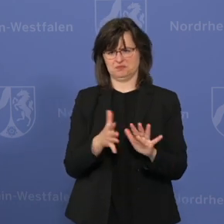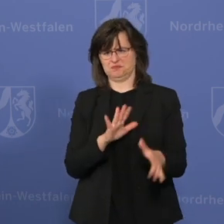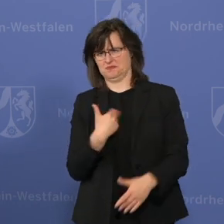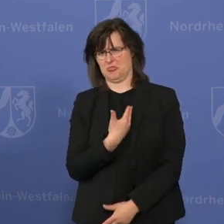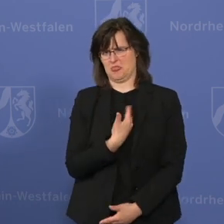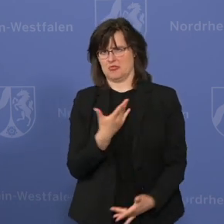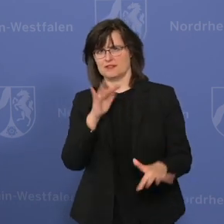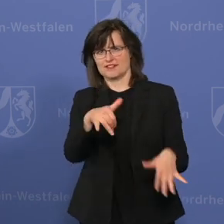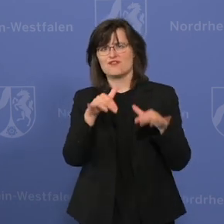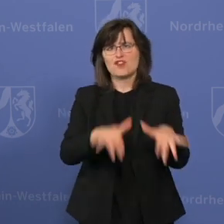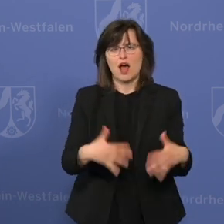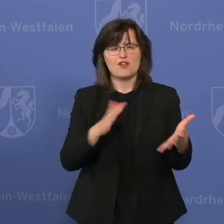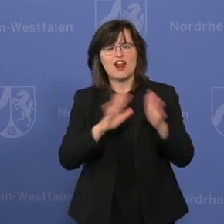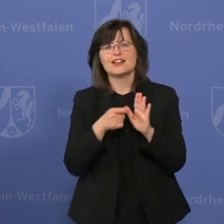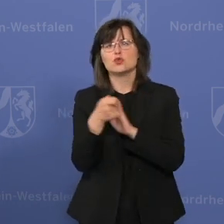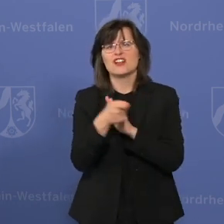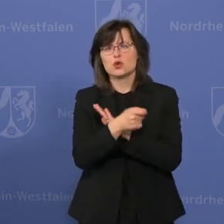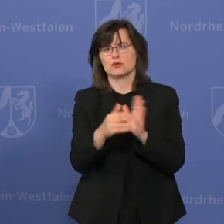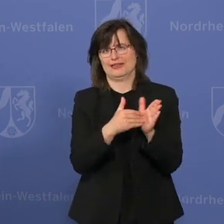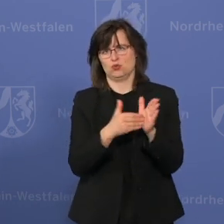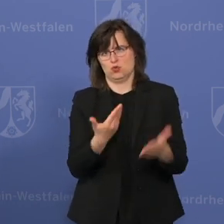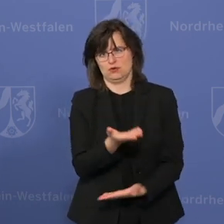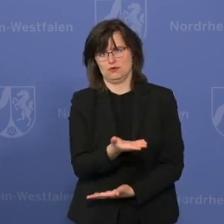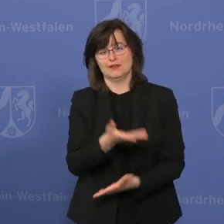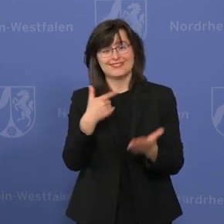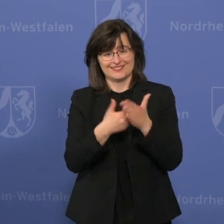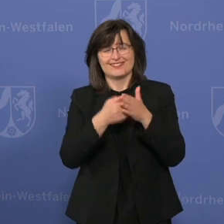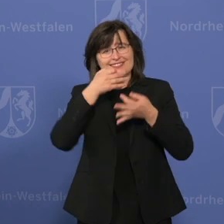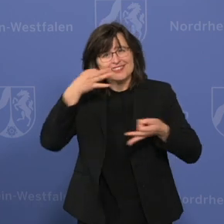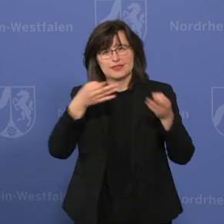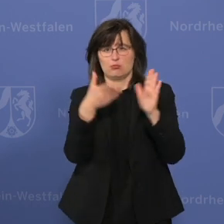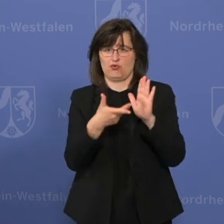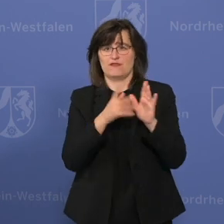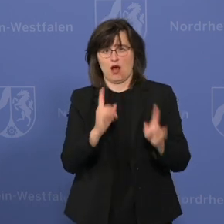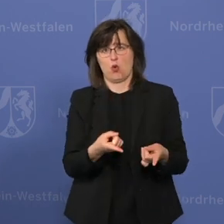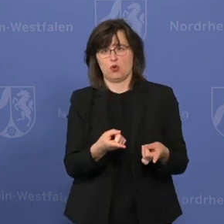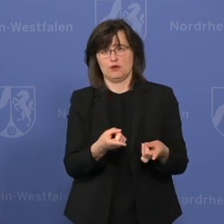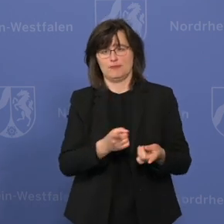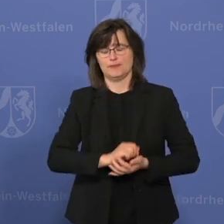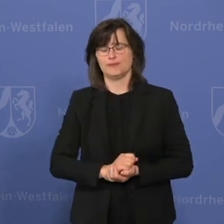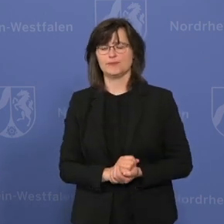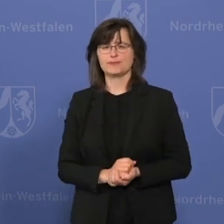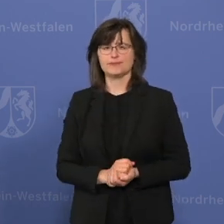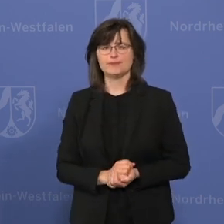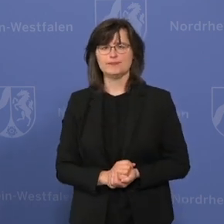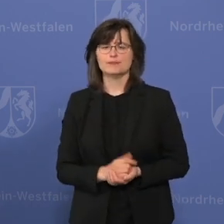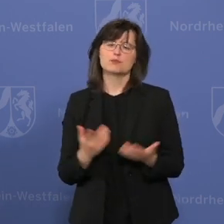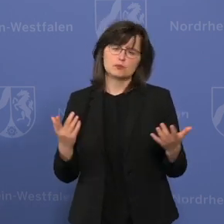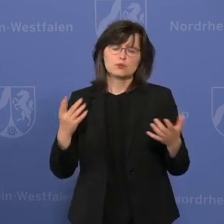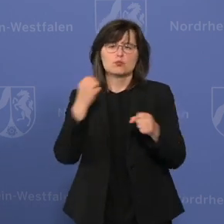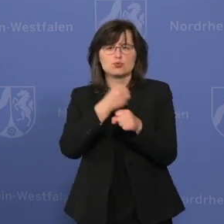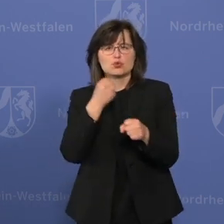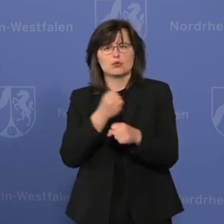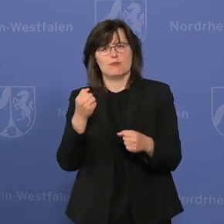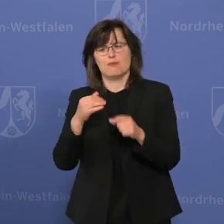möglicherweise nahelegen. Auch den Fällen gehen wir natürlich intensiv nach. Und da werden wir sicherlich auch einige Fälle